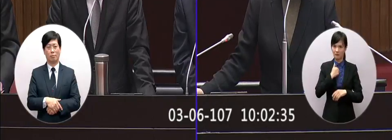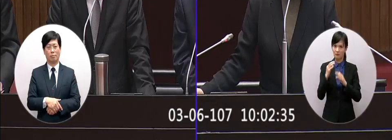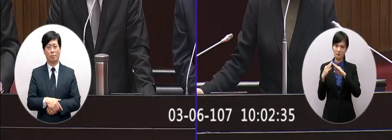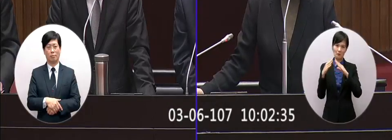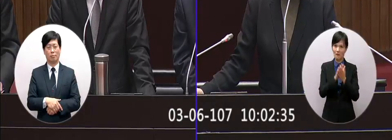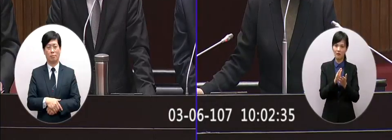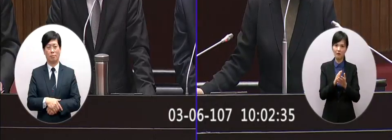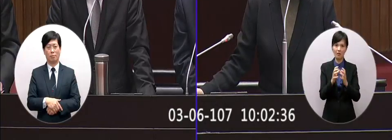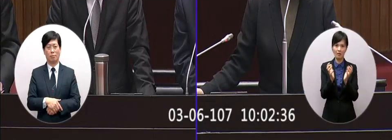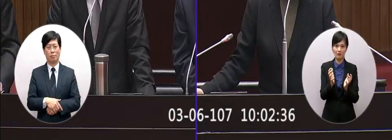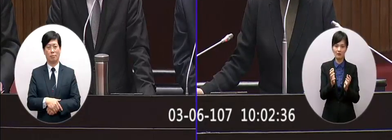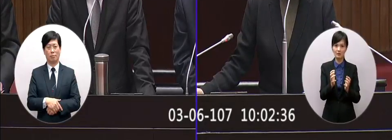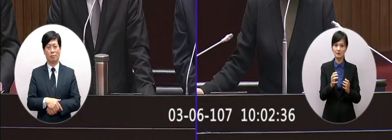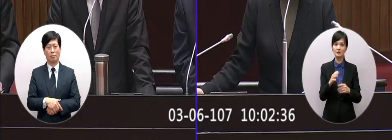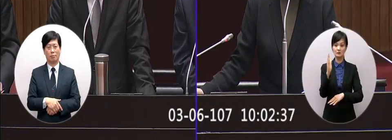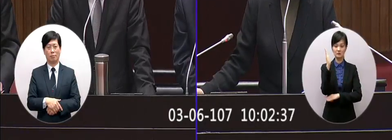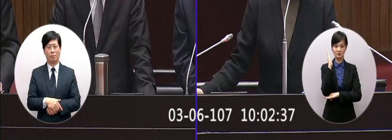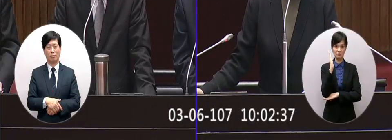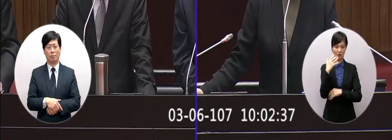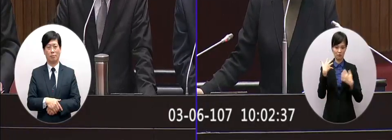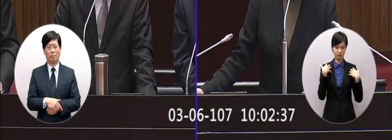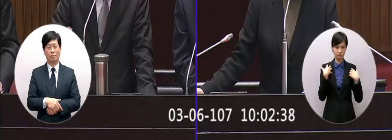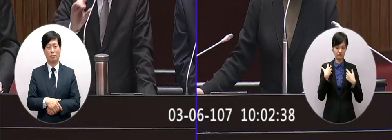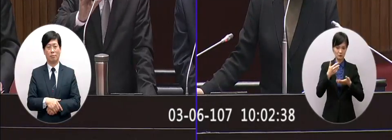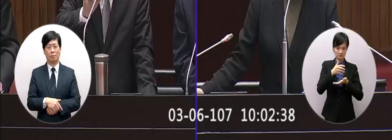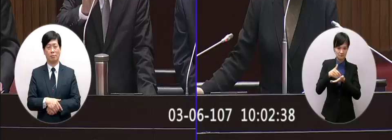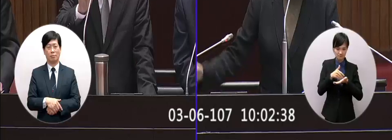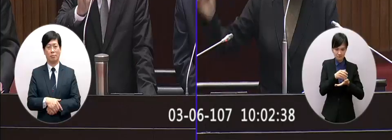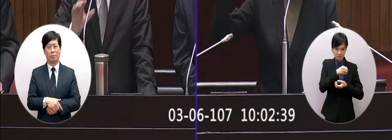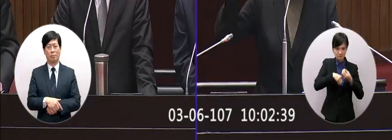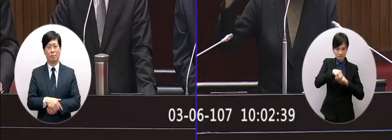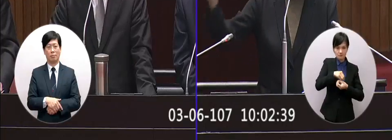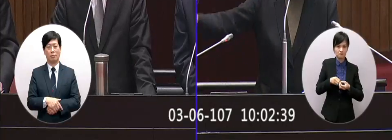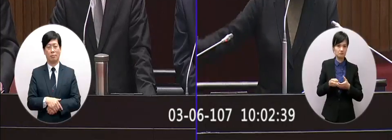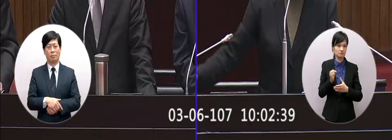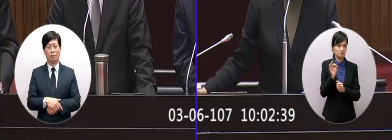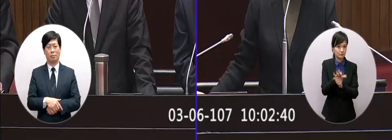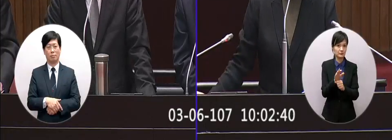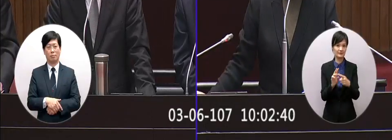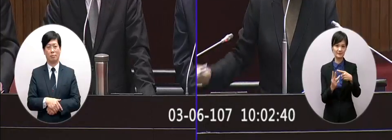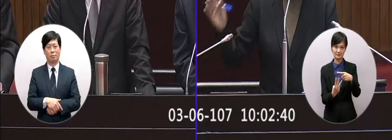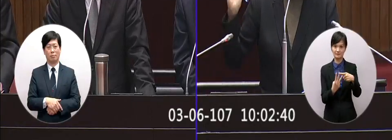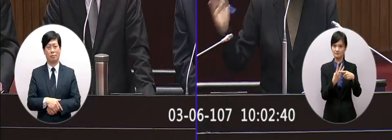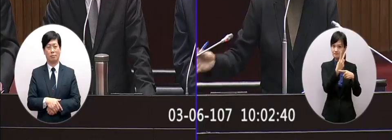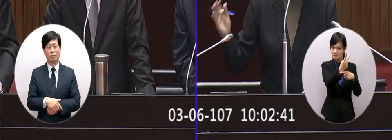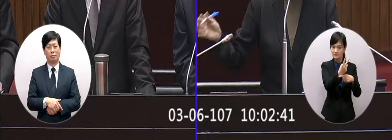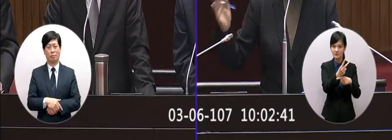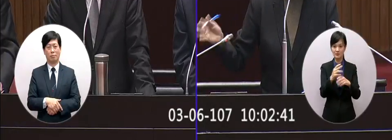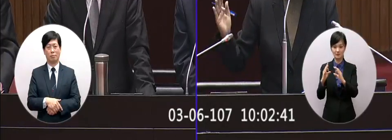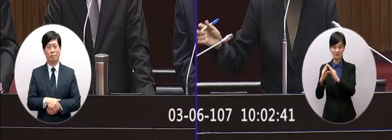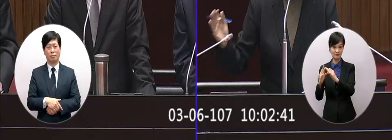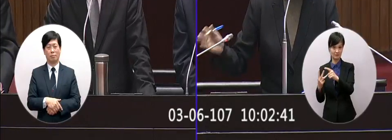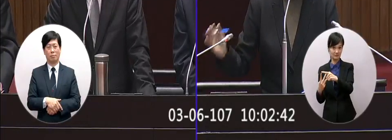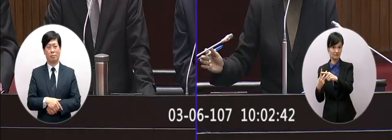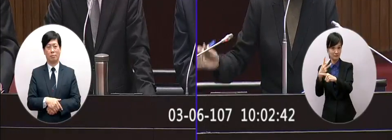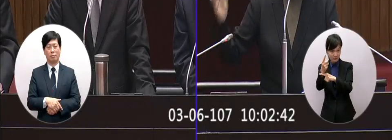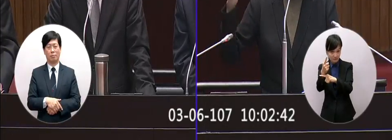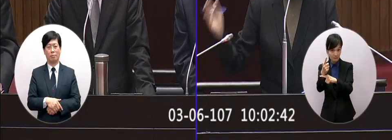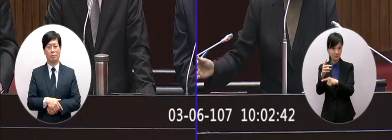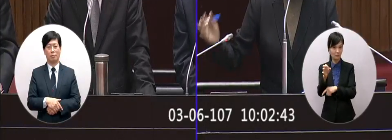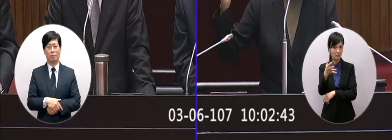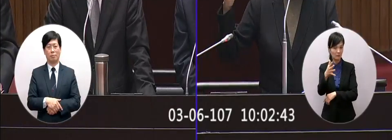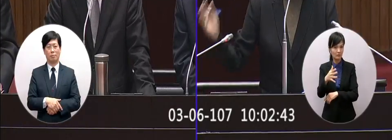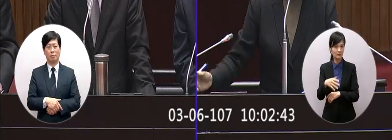如果倒债了，政府要编2/3。为什么银行只敢承担1/3呢？他认为清楚的知